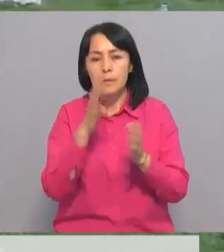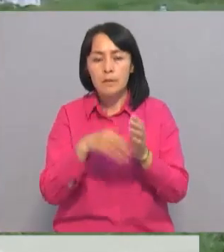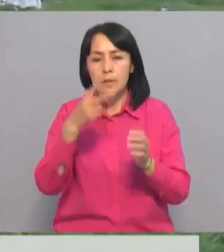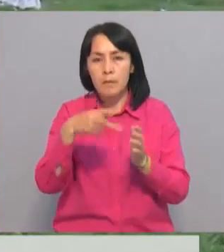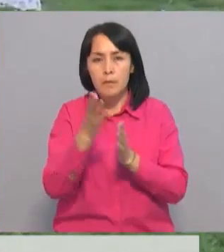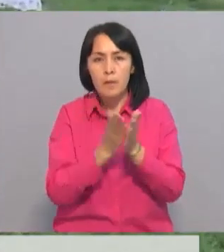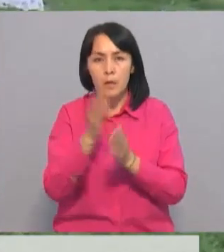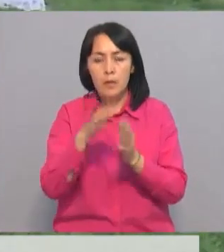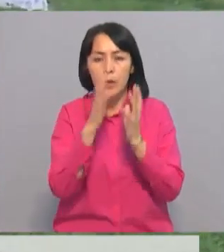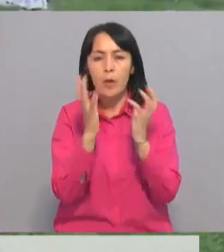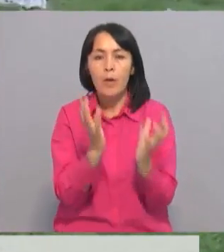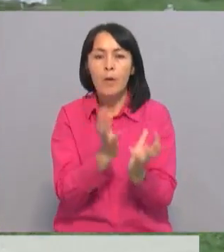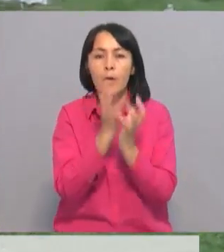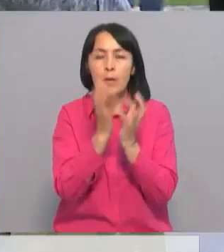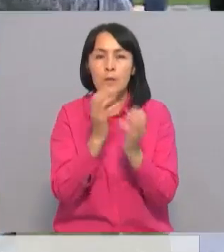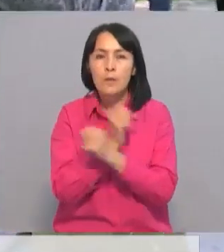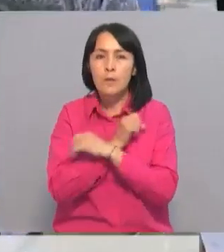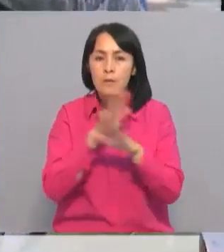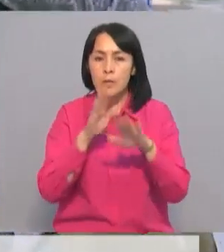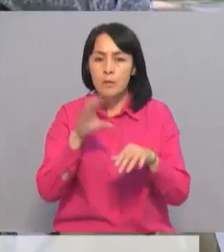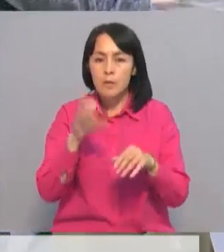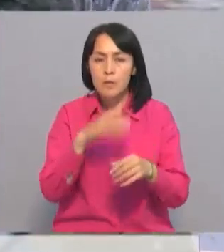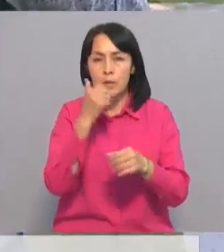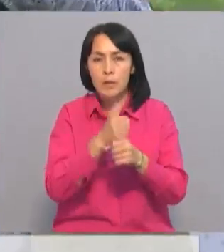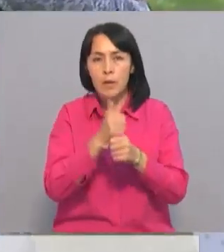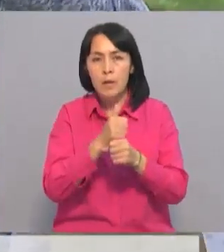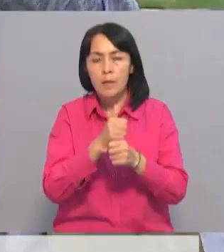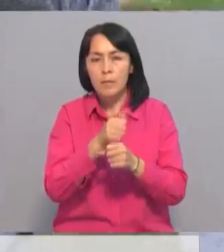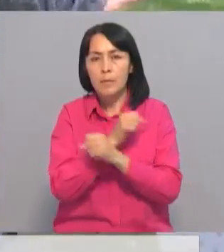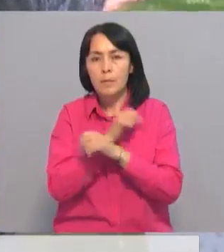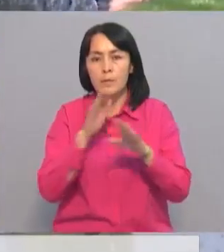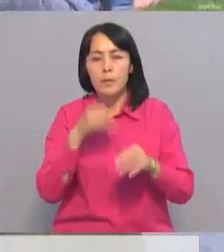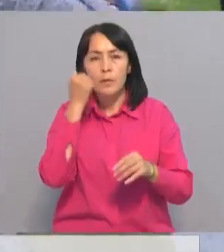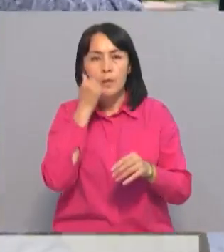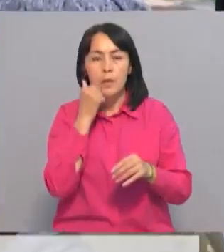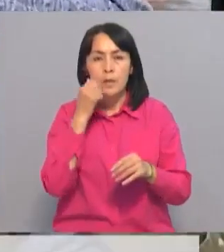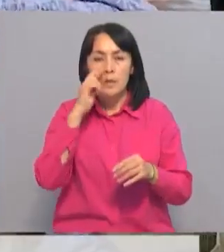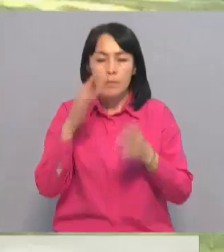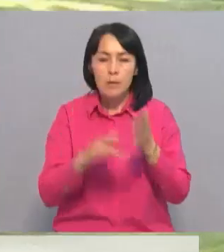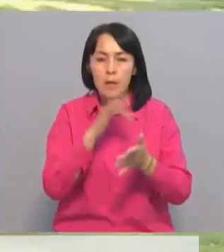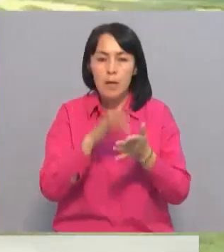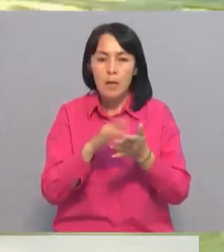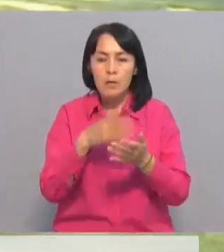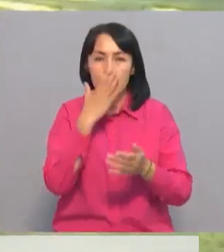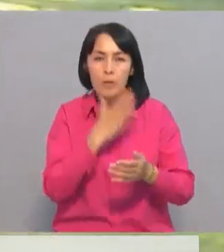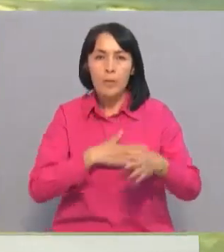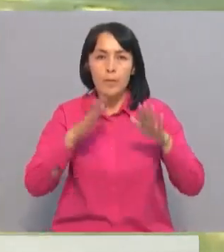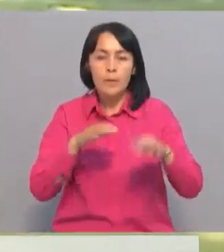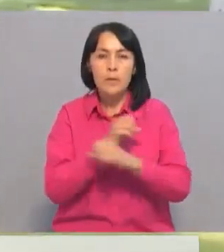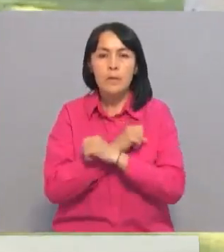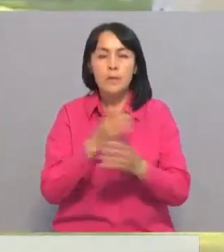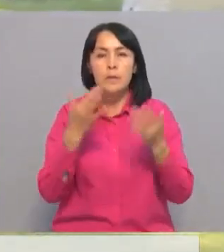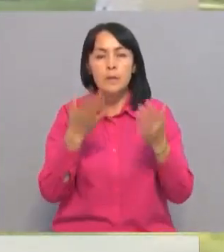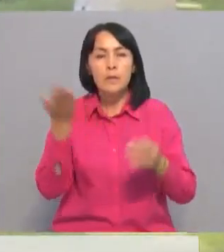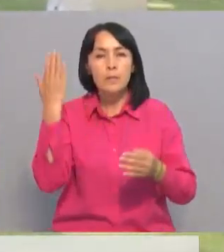века. Такой бережный подход к парку не случайен. Ведь Центральный парк – один из старейших в Шымкенте. Парк, ставший любимым местом отдыха